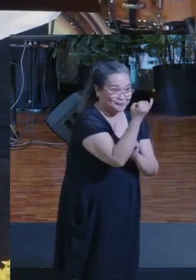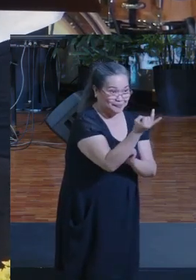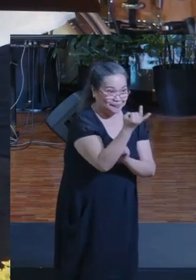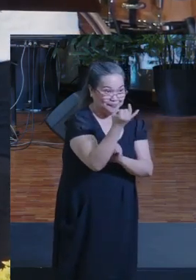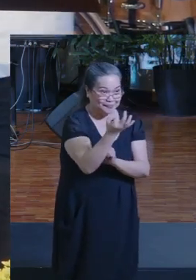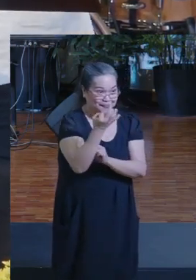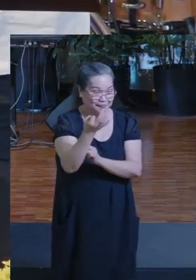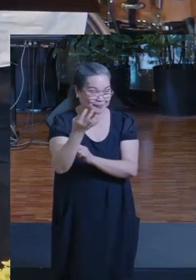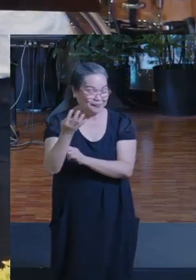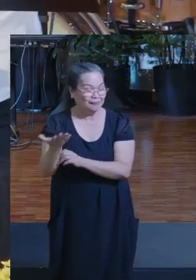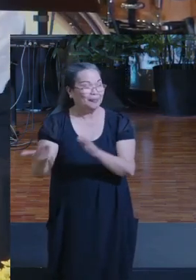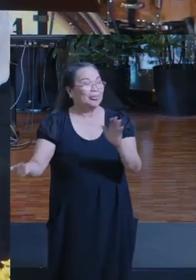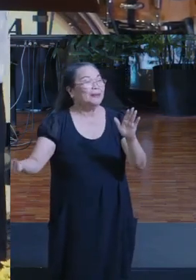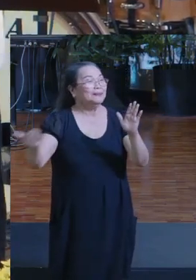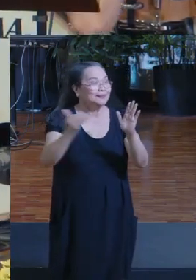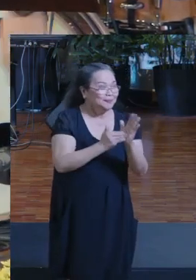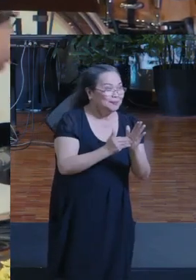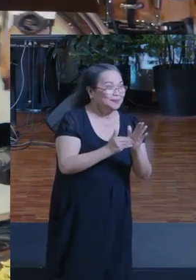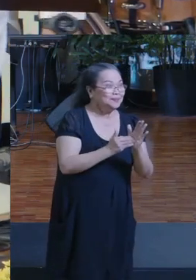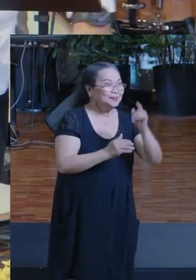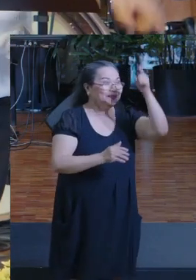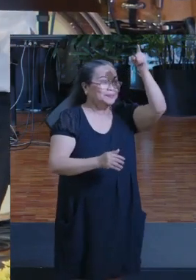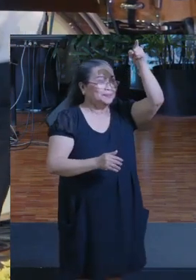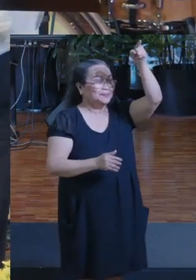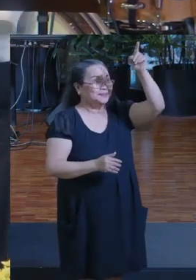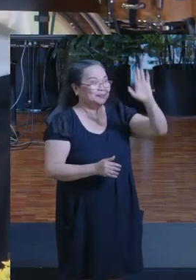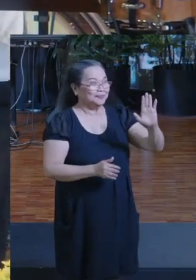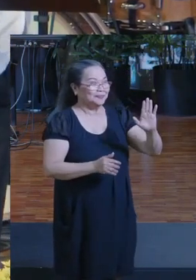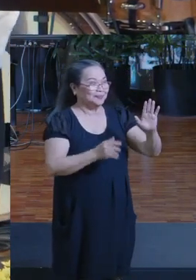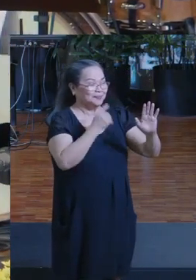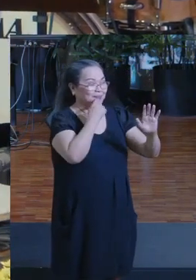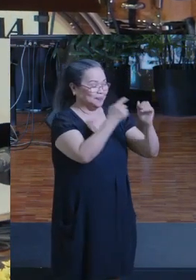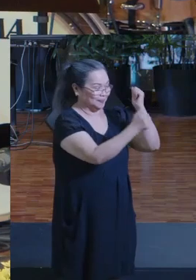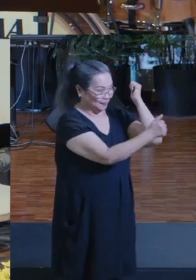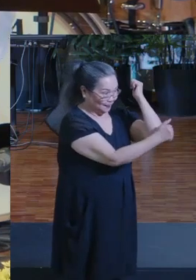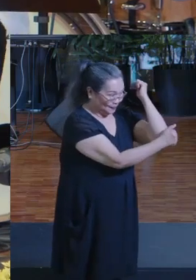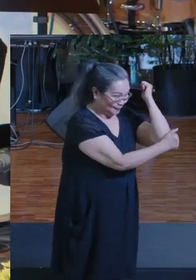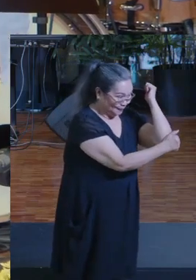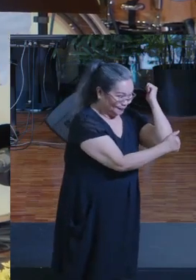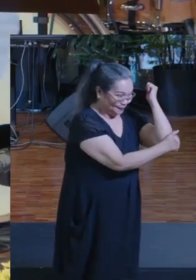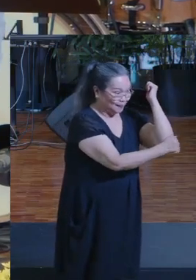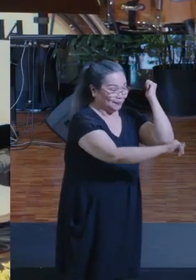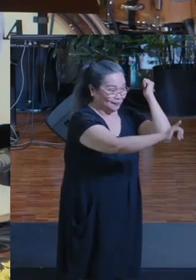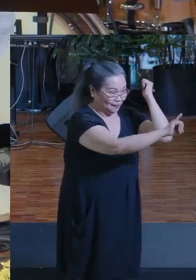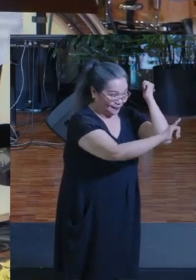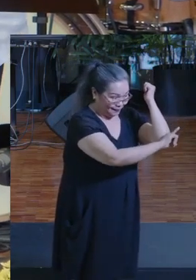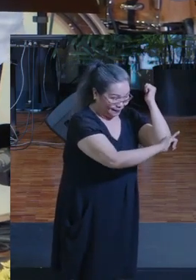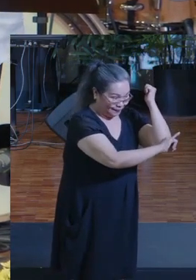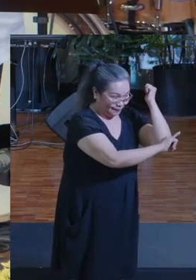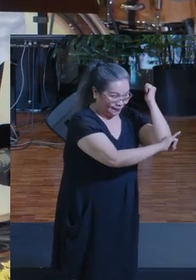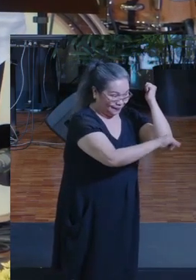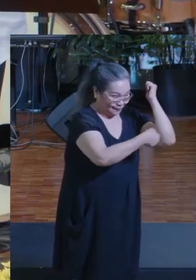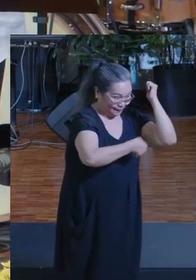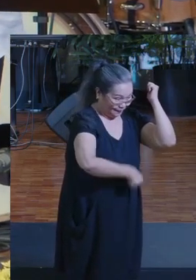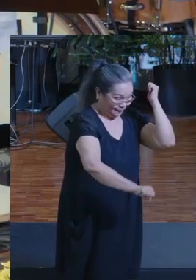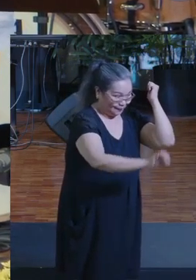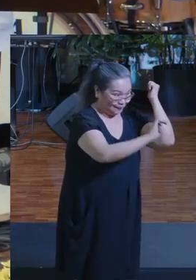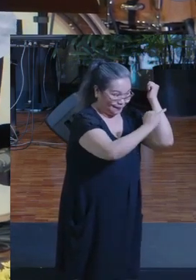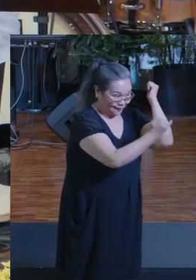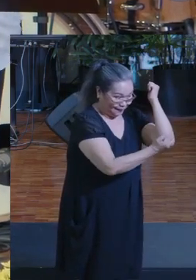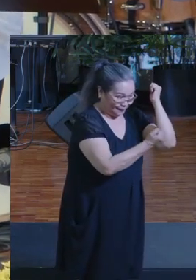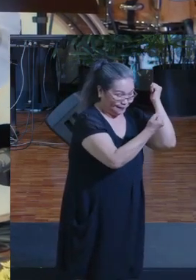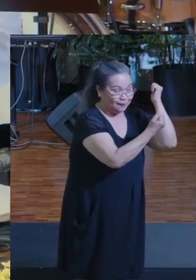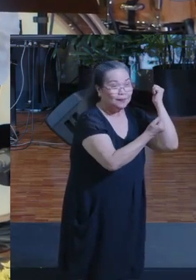sa inulit ng Diyos, di ba? Kay Abraham, tas kay Isaac, tas kay Jacob. Saan